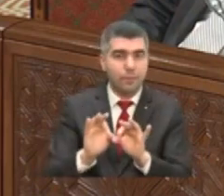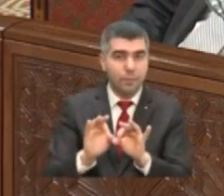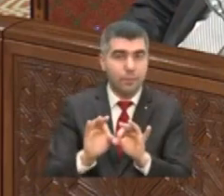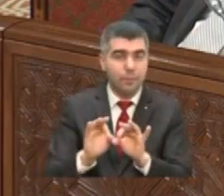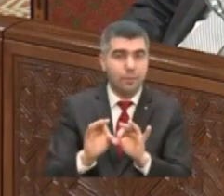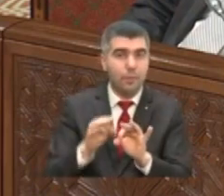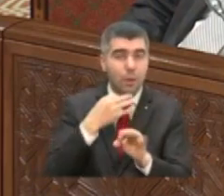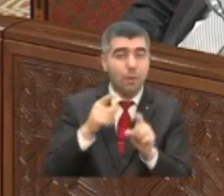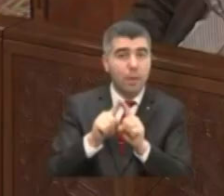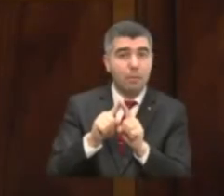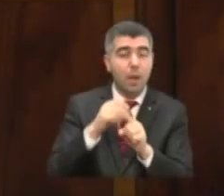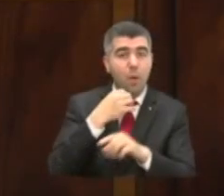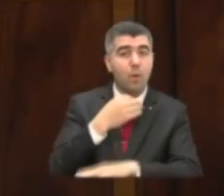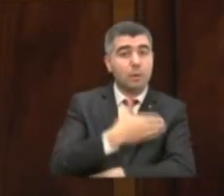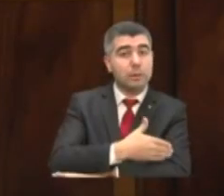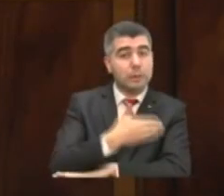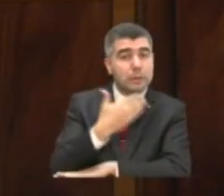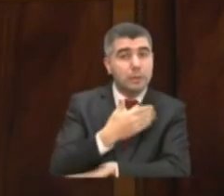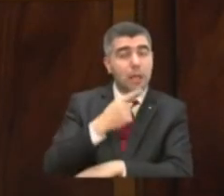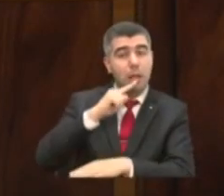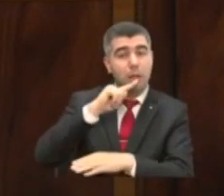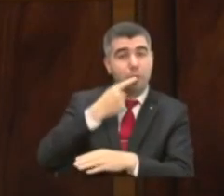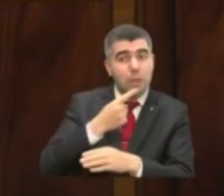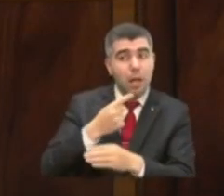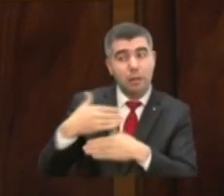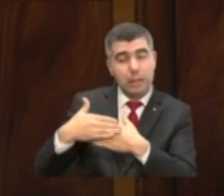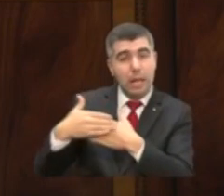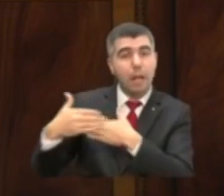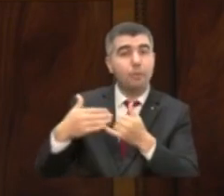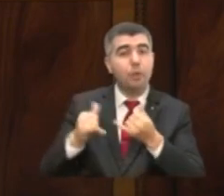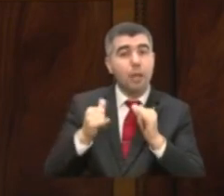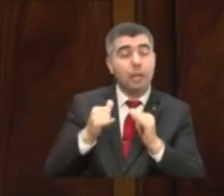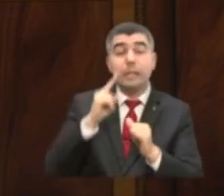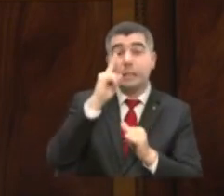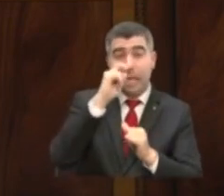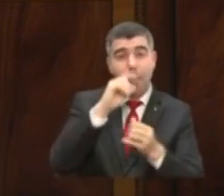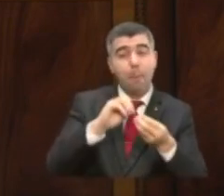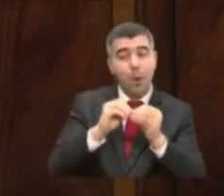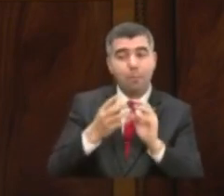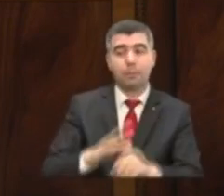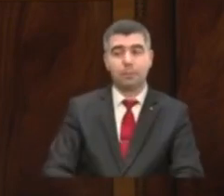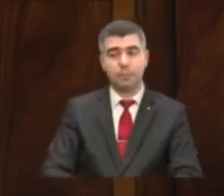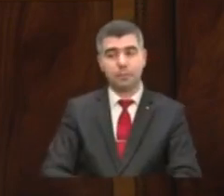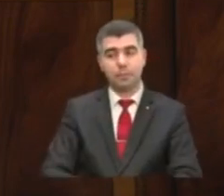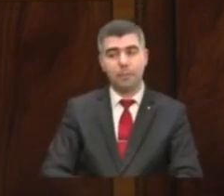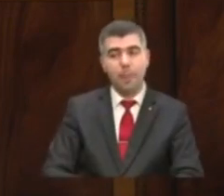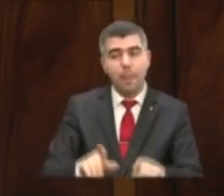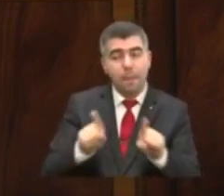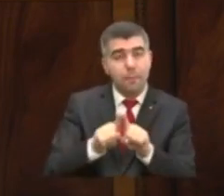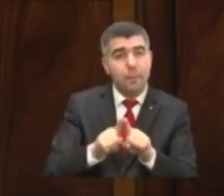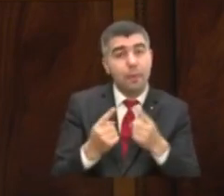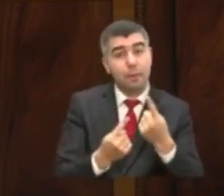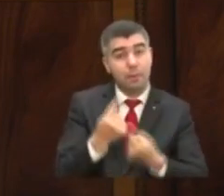من بوعرفة حتى الزقورة هناك أوضاع مأساوية في الشريط الحدودي. سيد رئيس الحكومة، نعتبر أيضا بأن هناك نوع